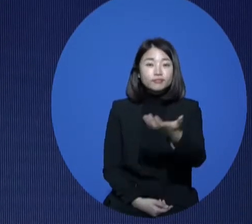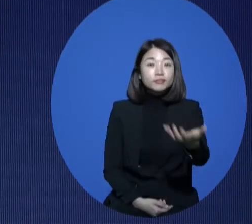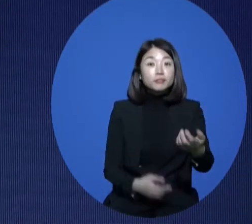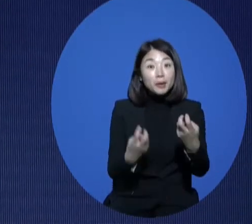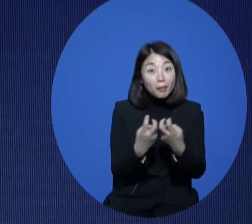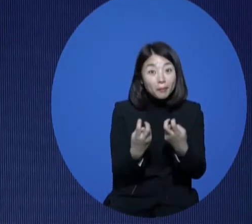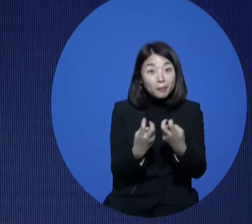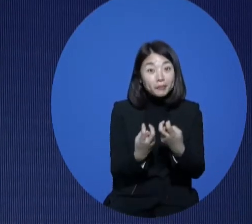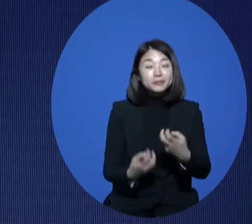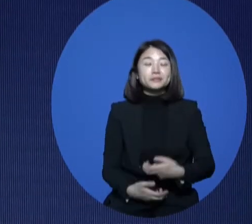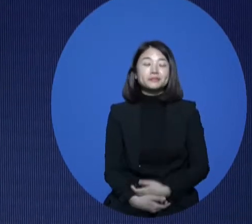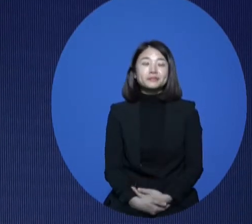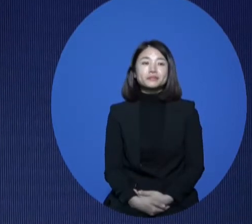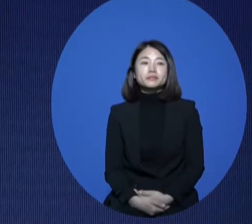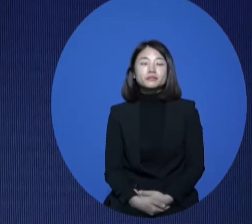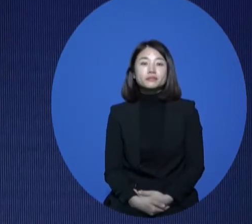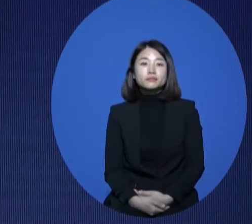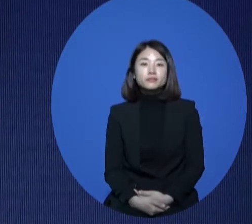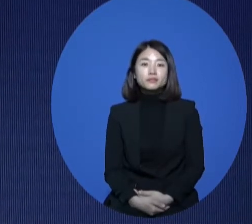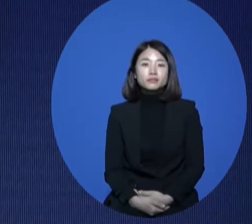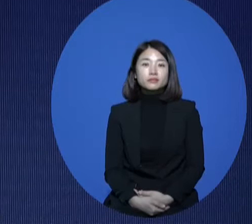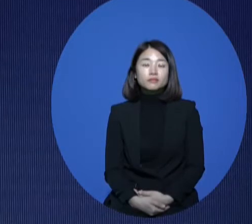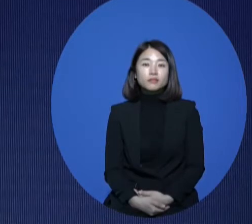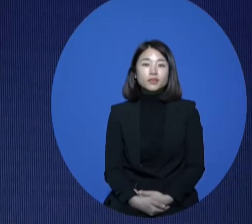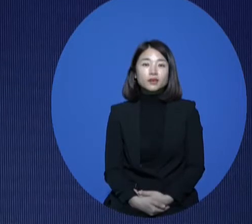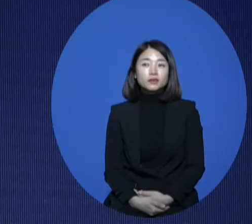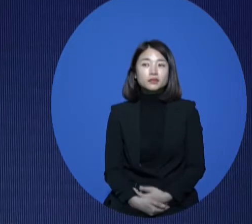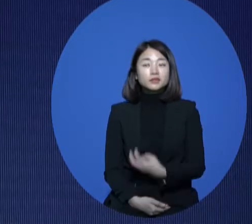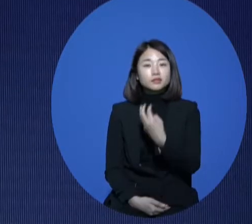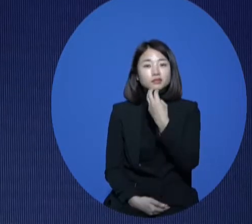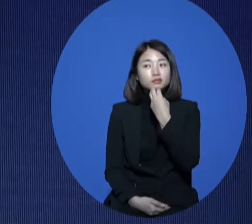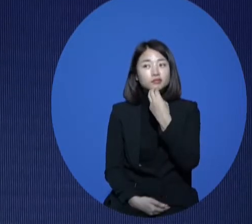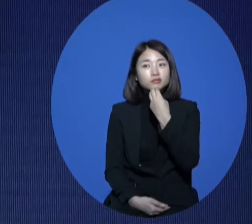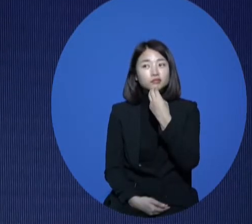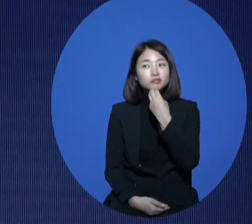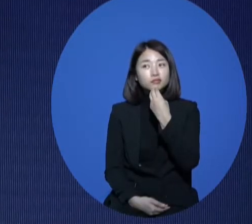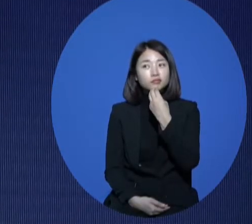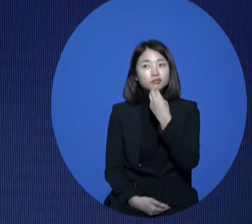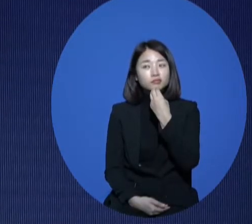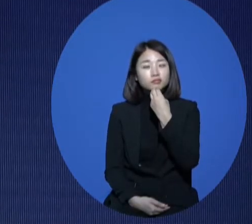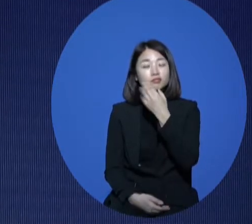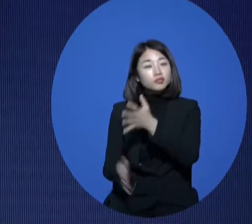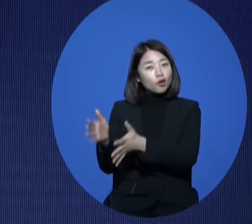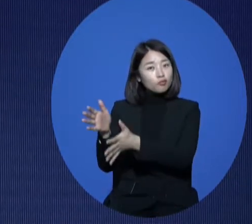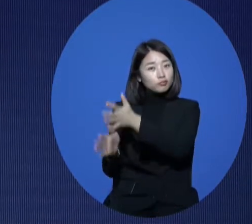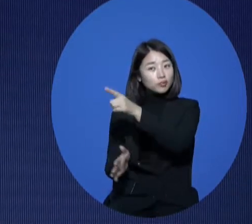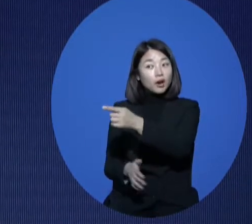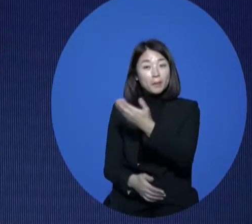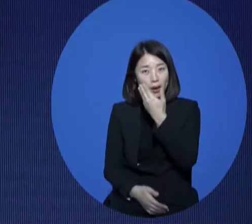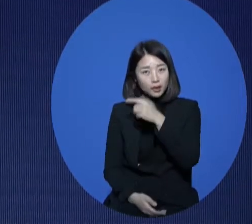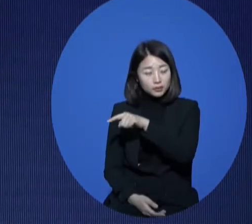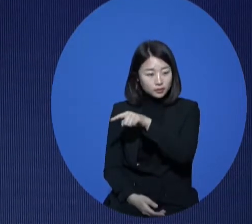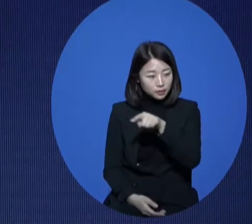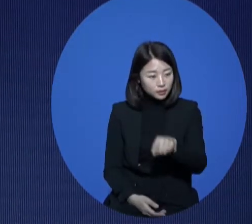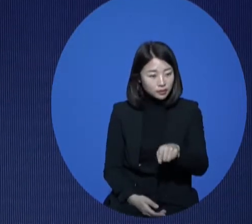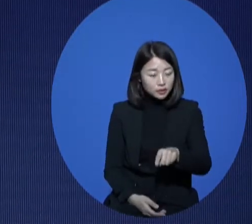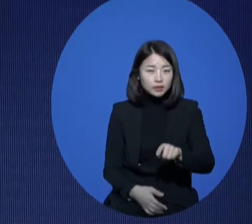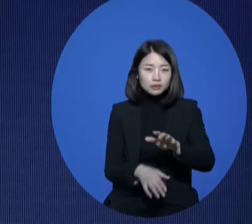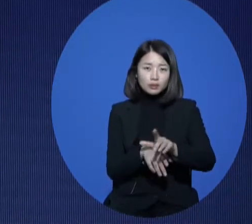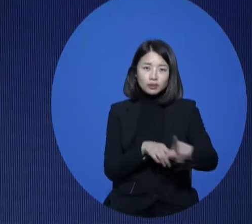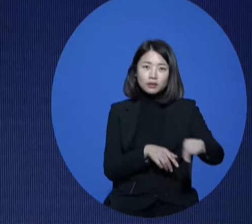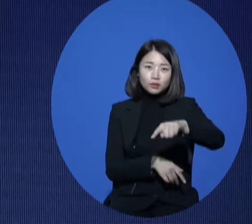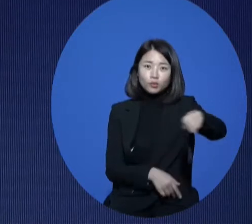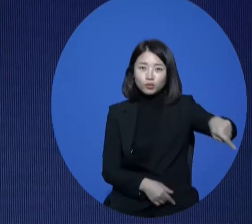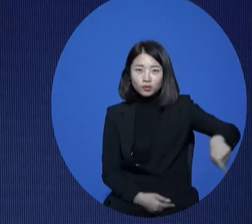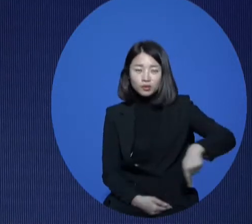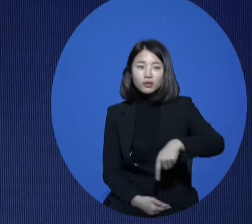이동권이 우리 물론 서울에서 많이 투쟁들었지만은 대도시뿐 아니라 정말 문제가 되는 것은